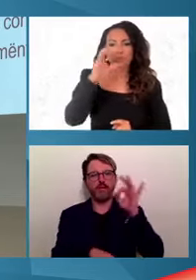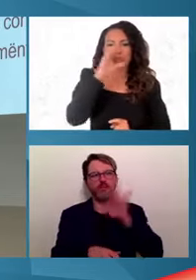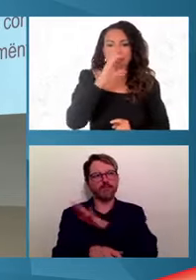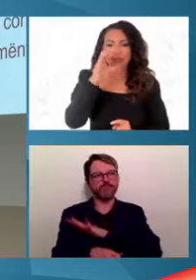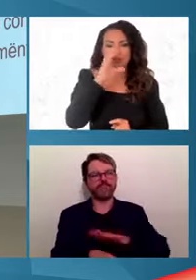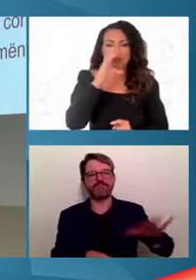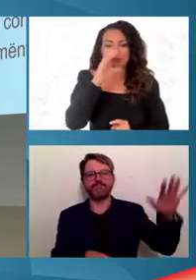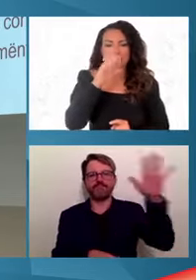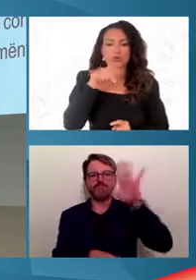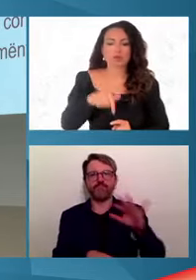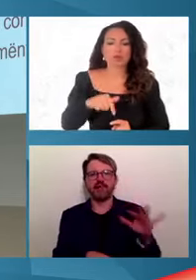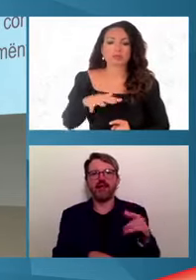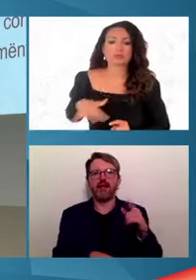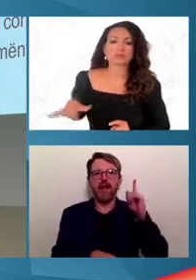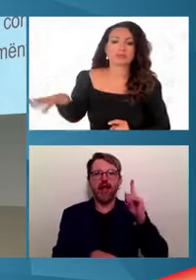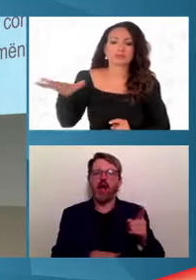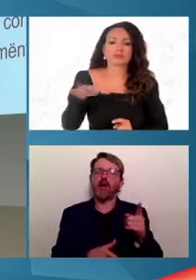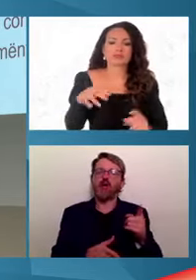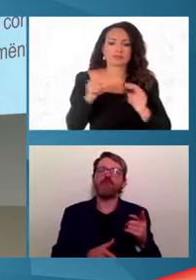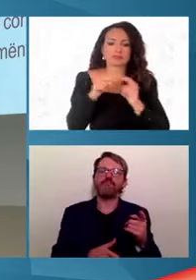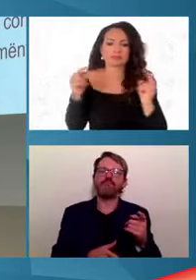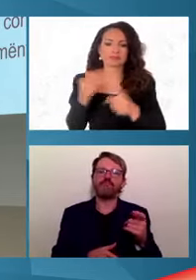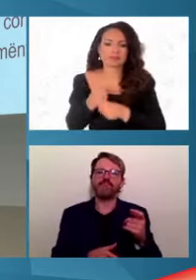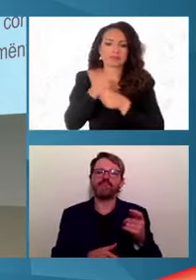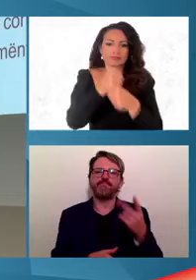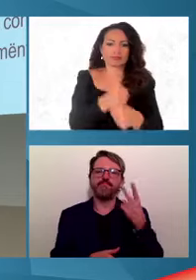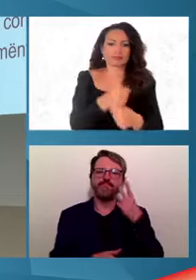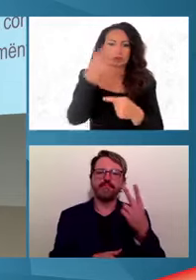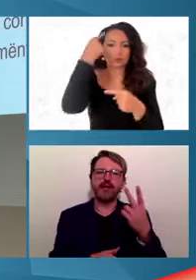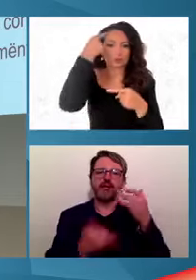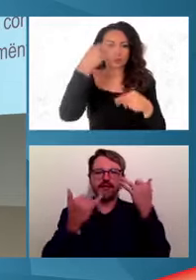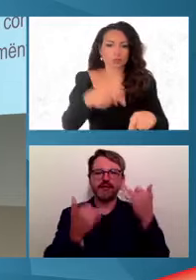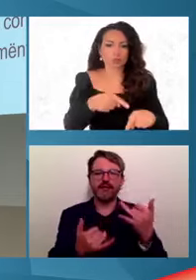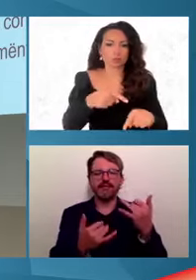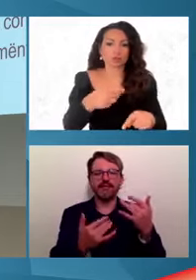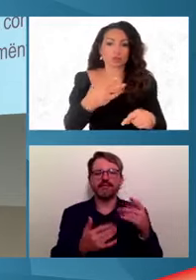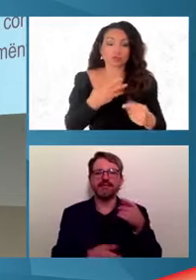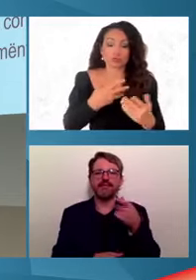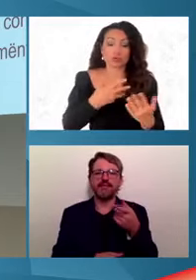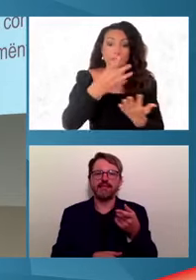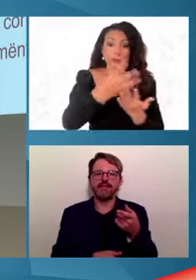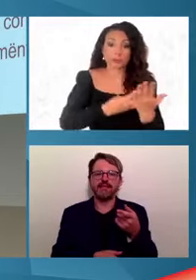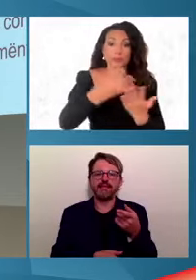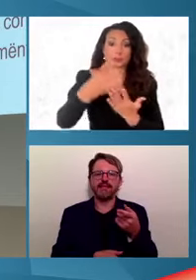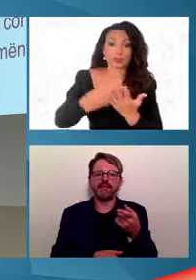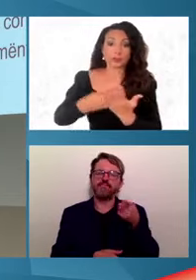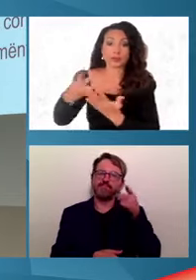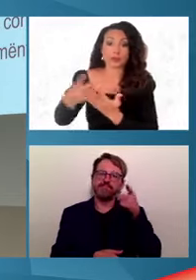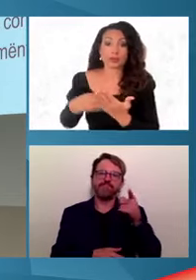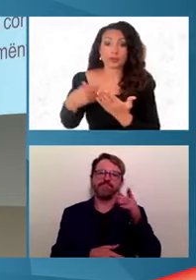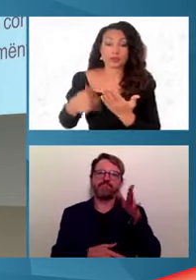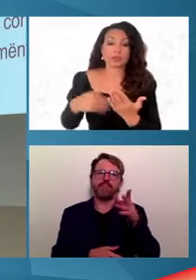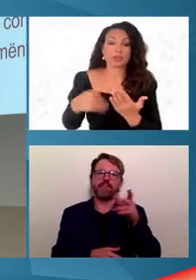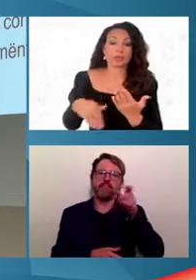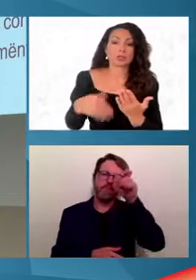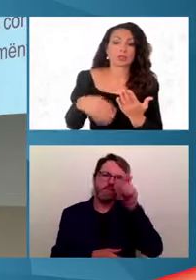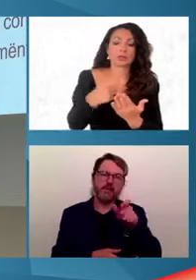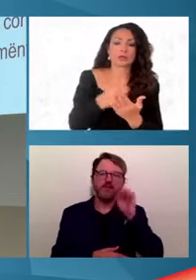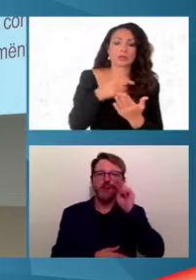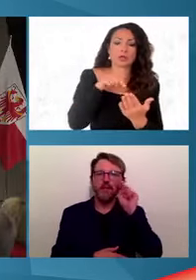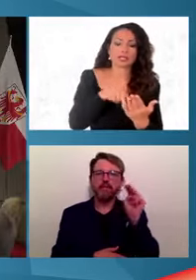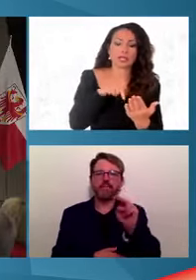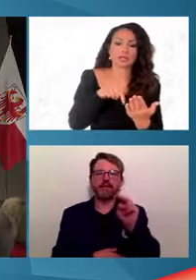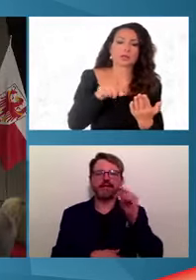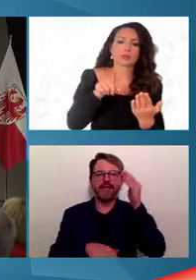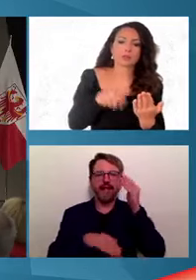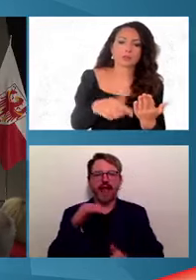wissen es, emotionale Agenden. Und so ist es naheliegend, dass Sie Ihren persönlichen Blick auf den Abschluss